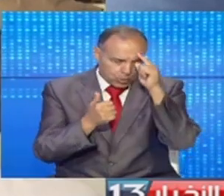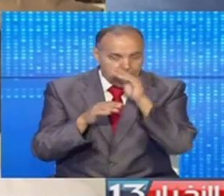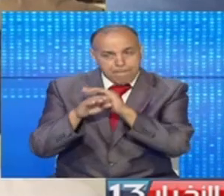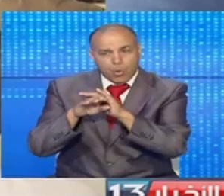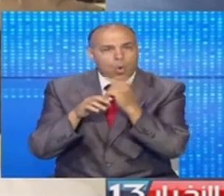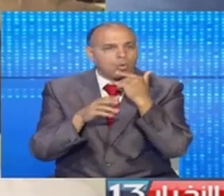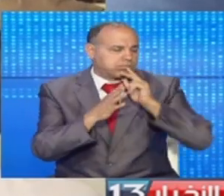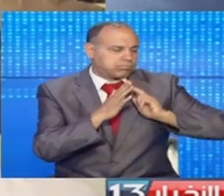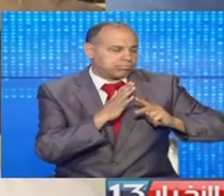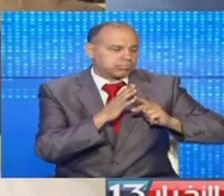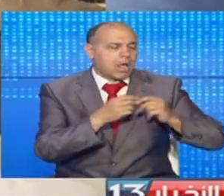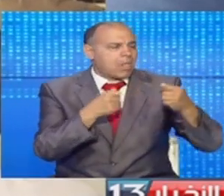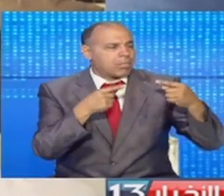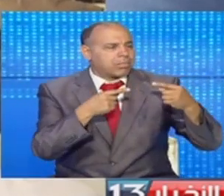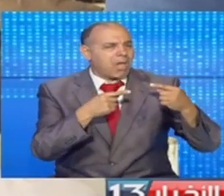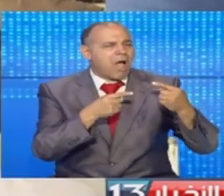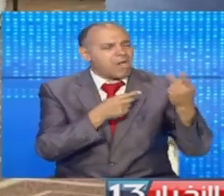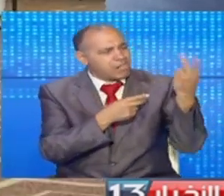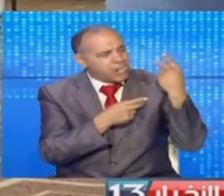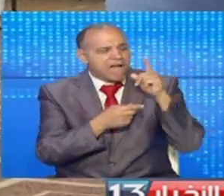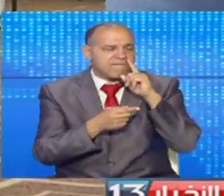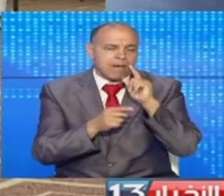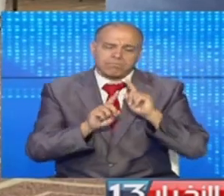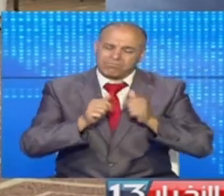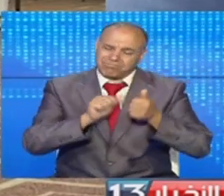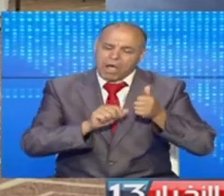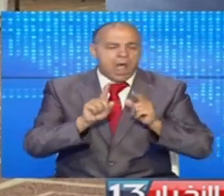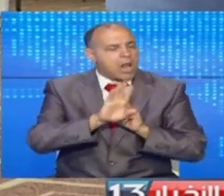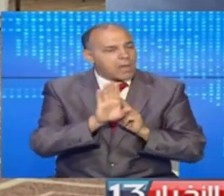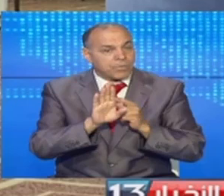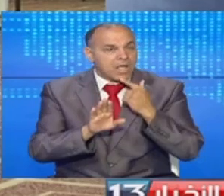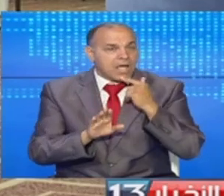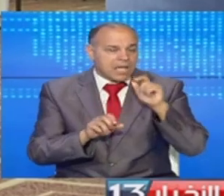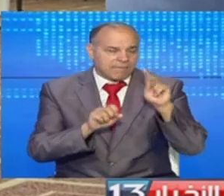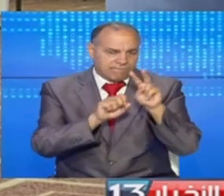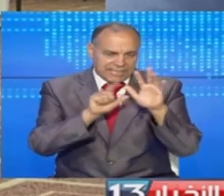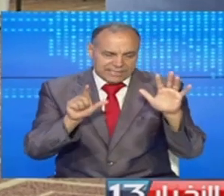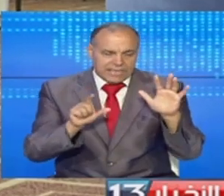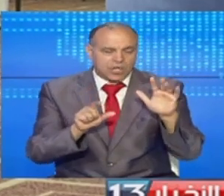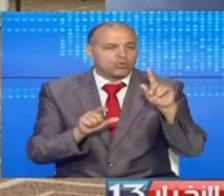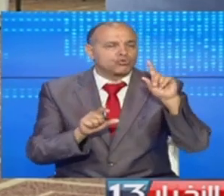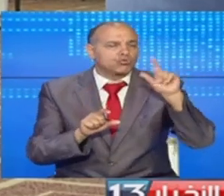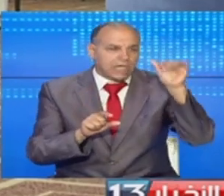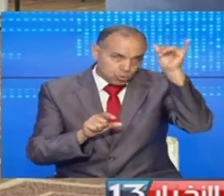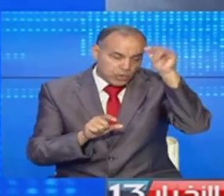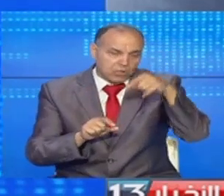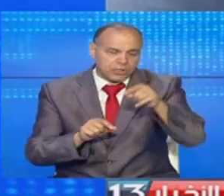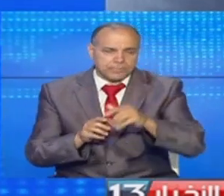المتعلق باتفاقية القضاء على جميع أشكال التمييز ضد المرأة يوم 27 من شهر جويلية